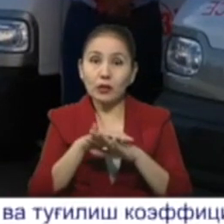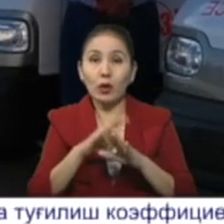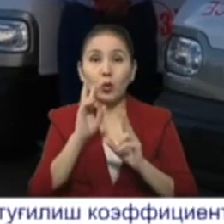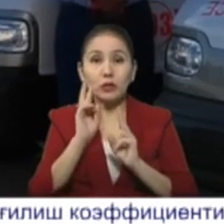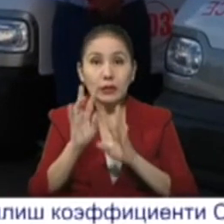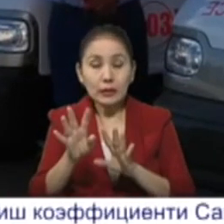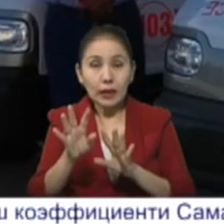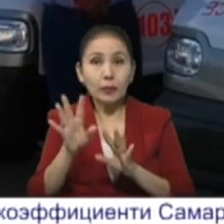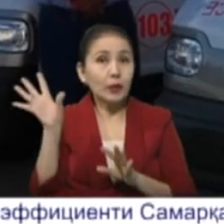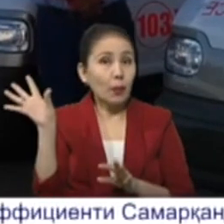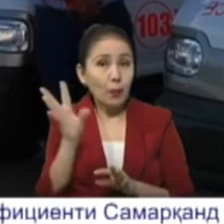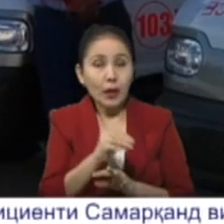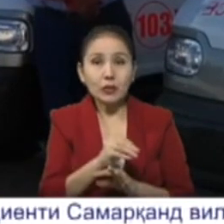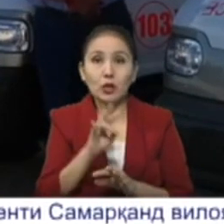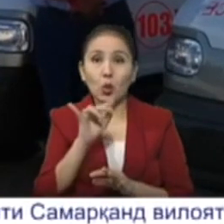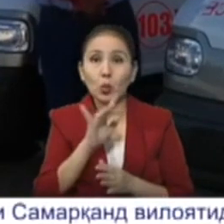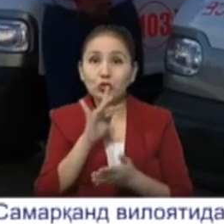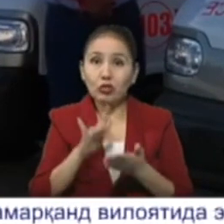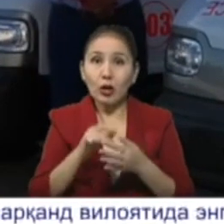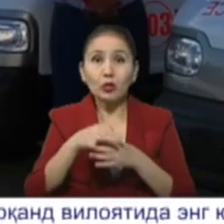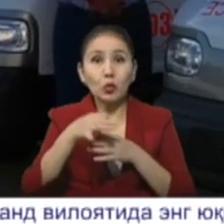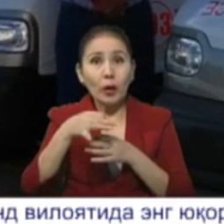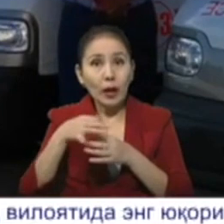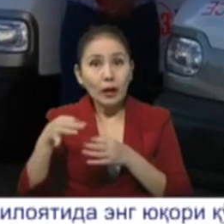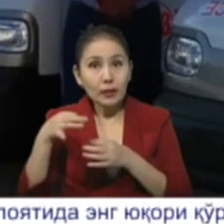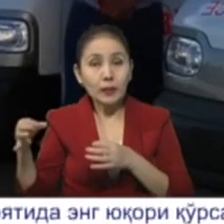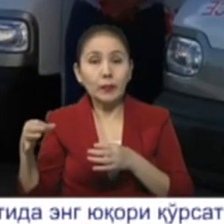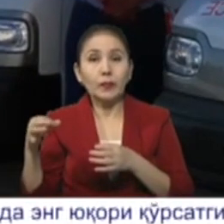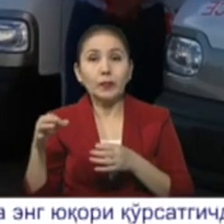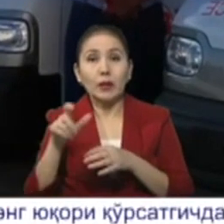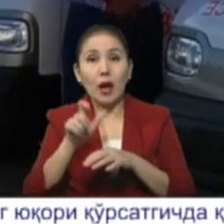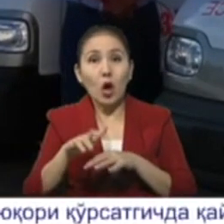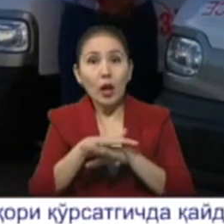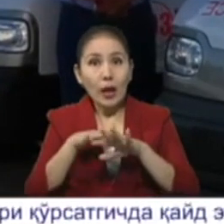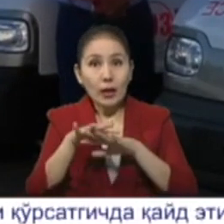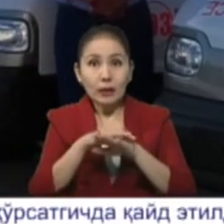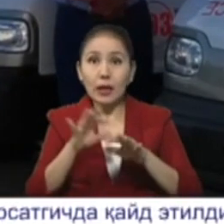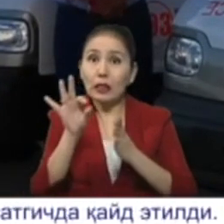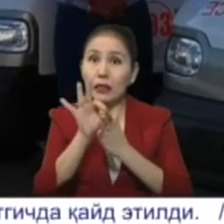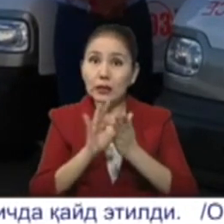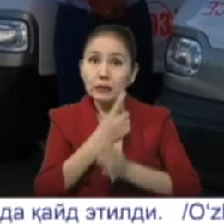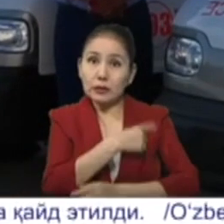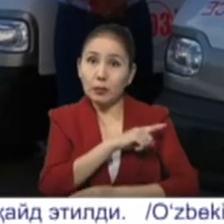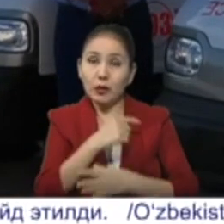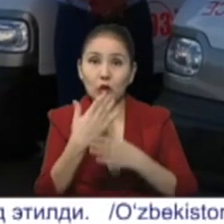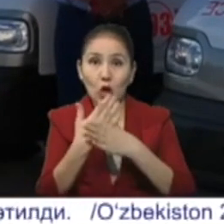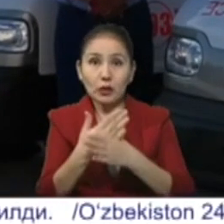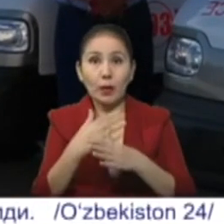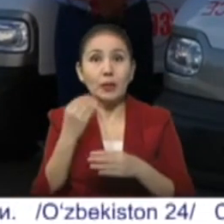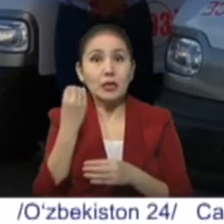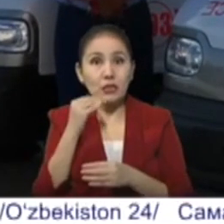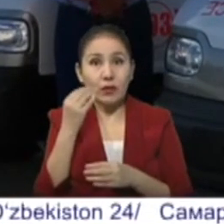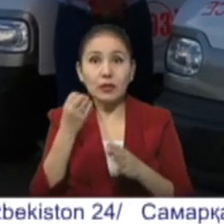ko'rsatilayotgan barcha Nukus shahri ham tumanlardagi aholiga tez tibbiy yordam xizmat ko'rsatish sifati